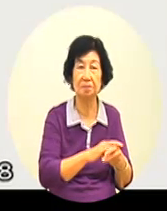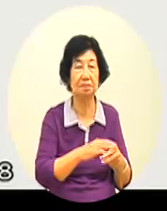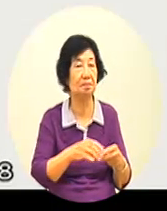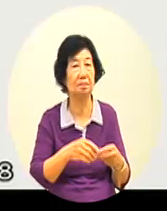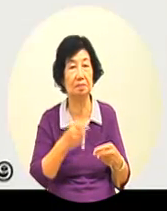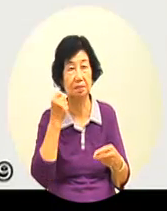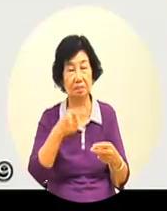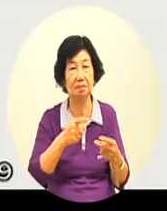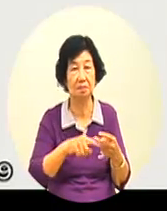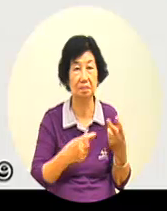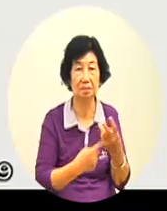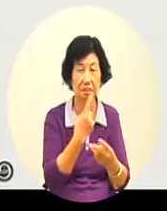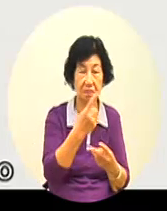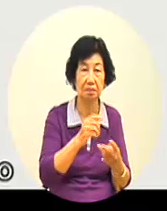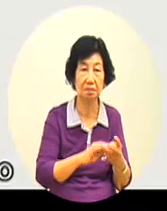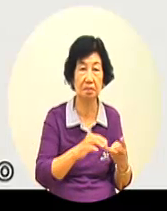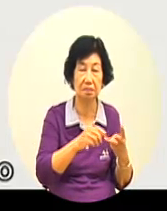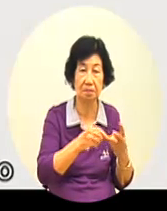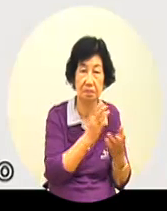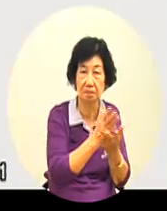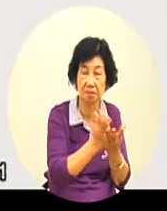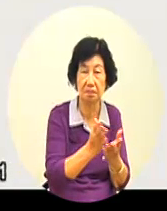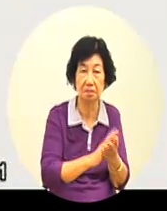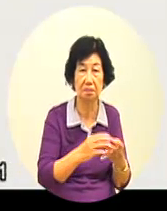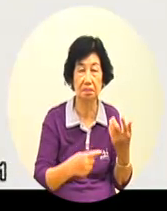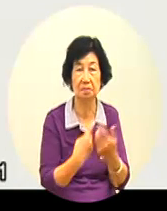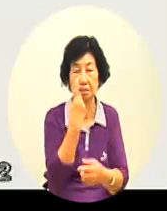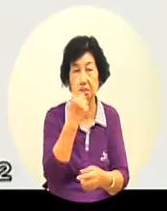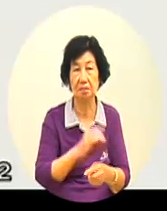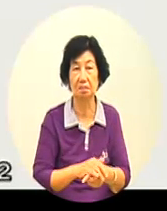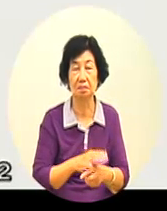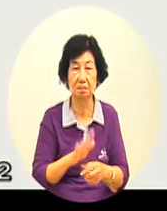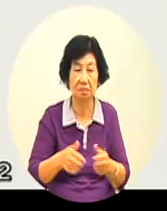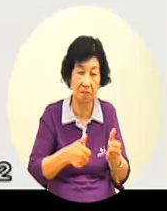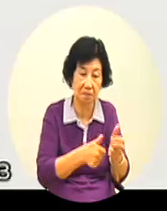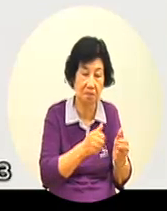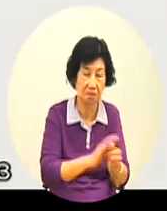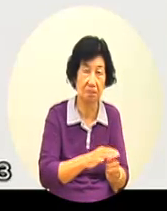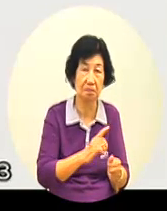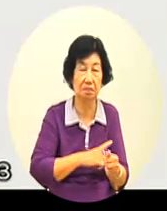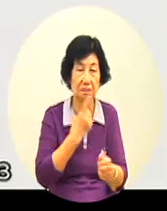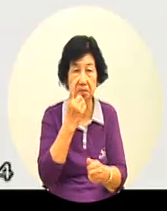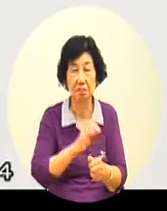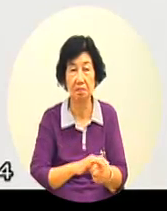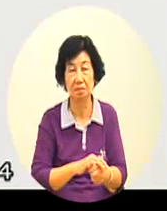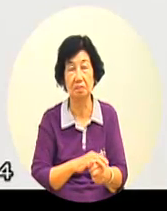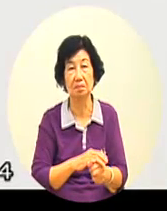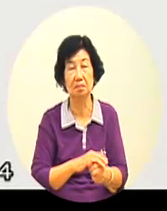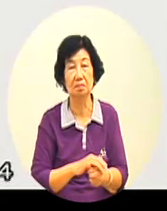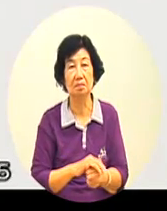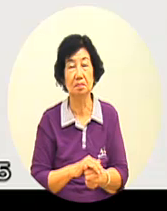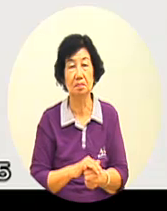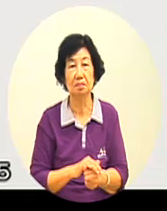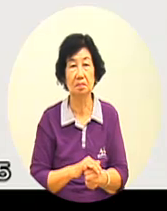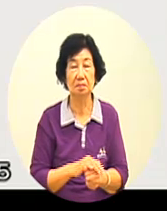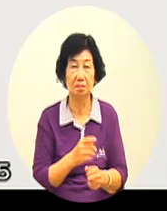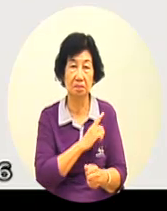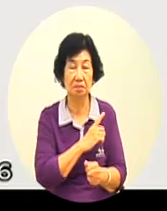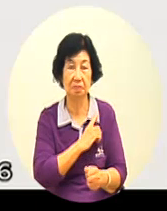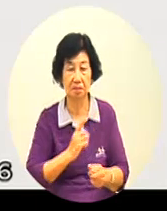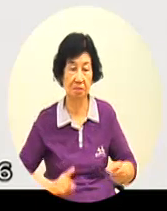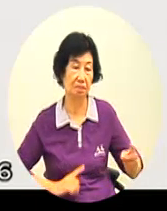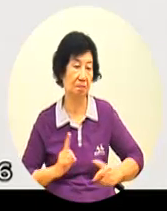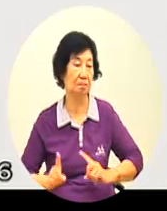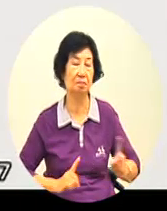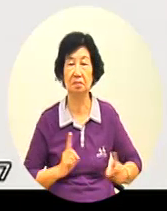第三类叫类单身。追求单身的当然是顶客族、雅皮，或者是追求自由不想